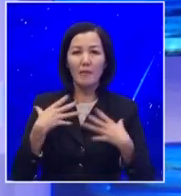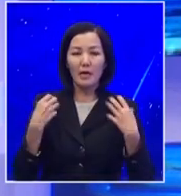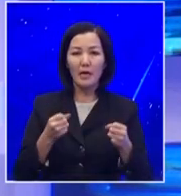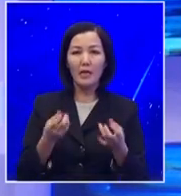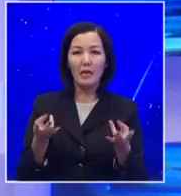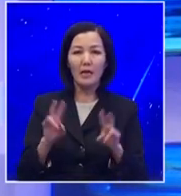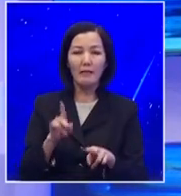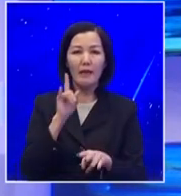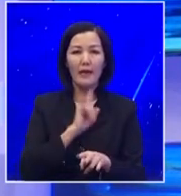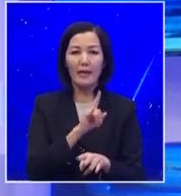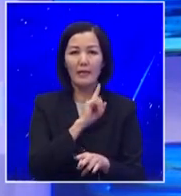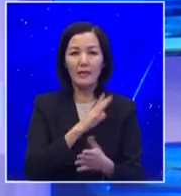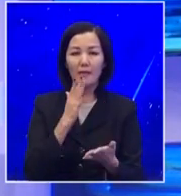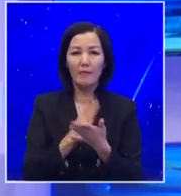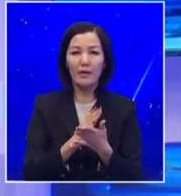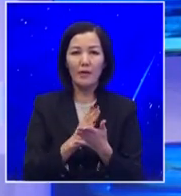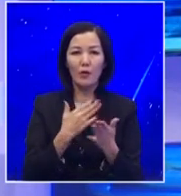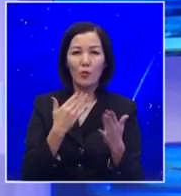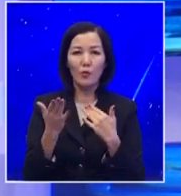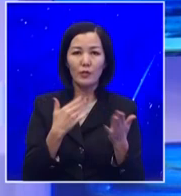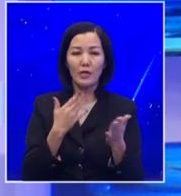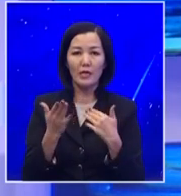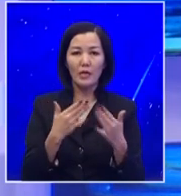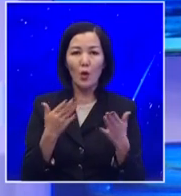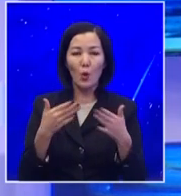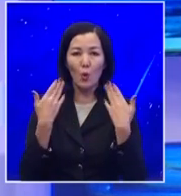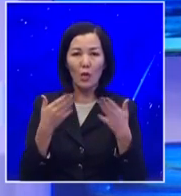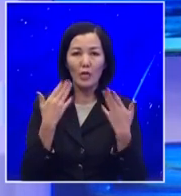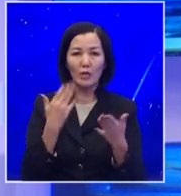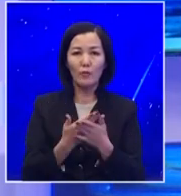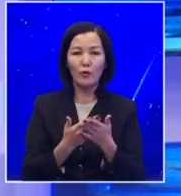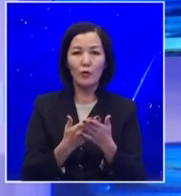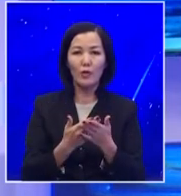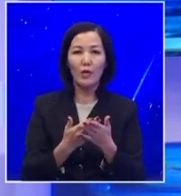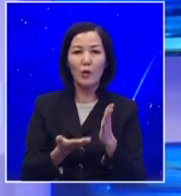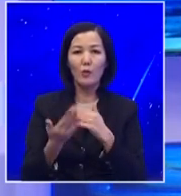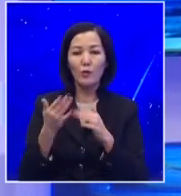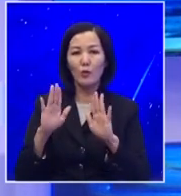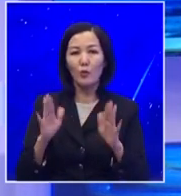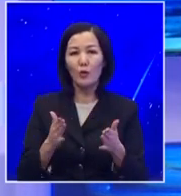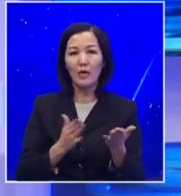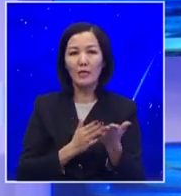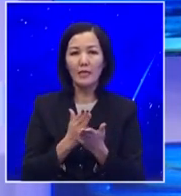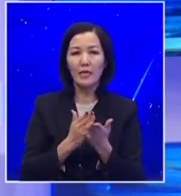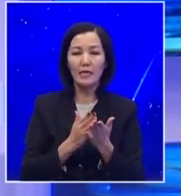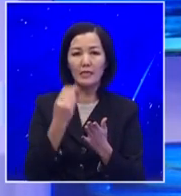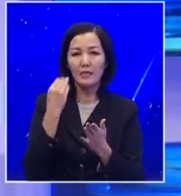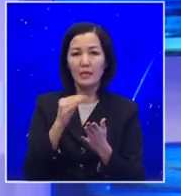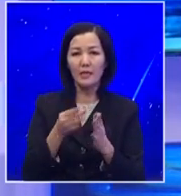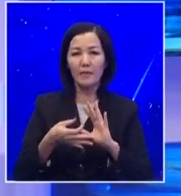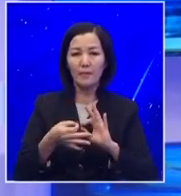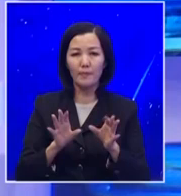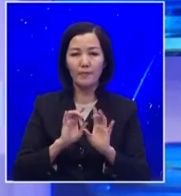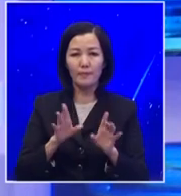бар. Онлайн өзара тәжірибе алмасуымызда оңайлатып тұр дейді дәрігерлер. Өткен оқиға желісі негізінде саладағылар қызмет сапасын саралап